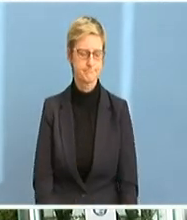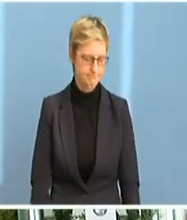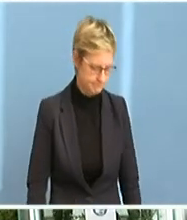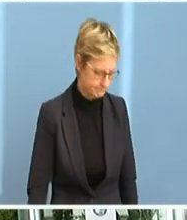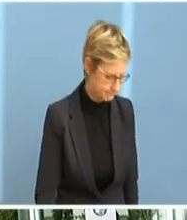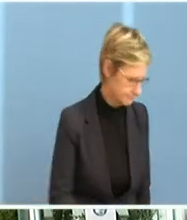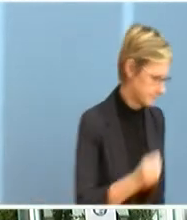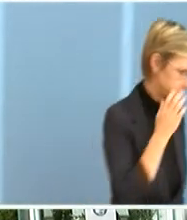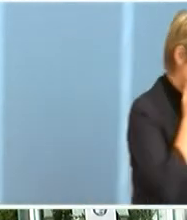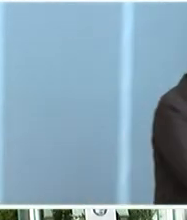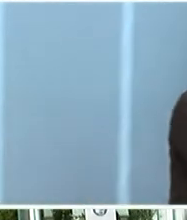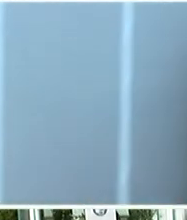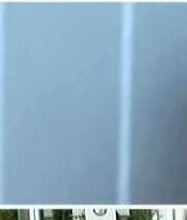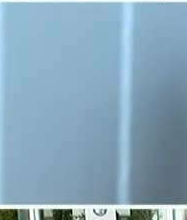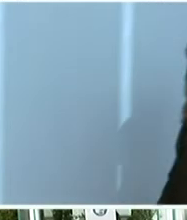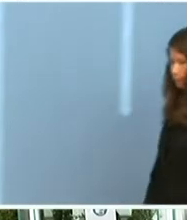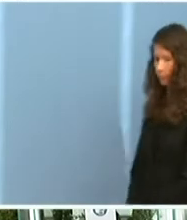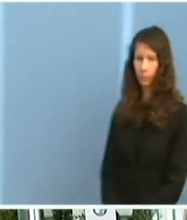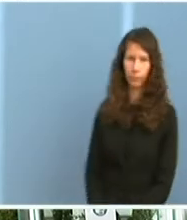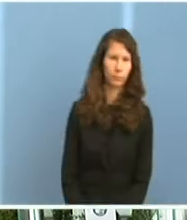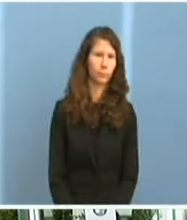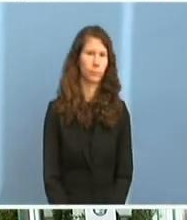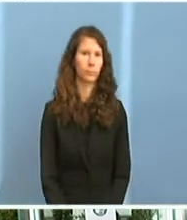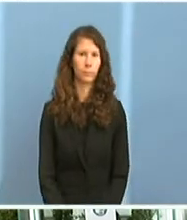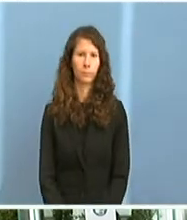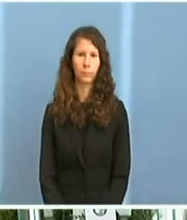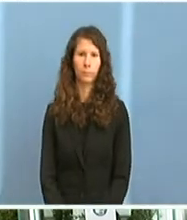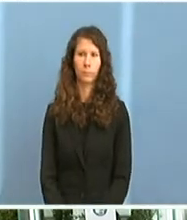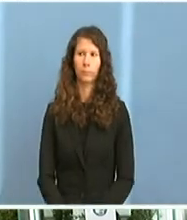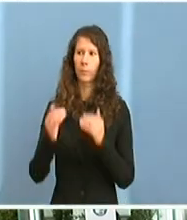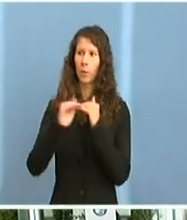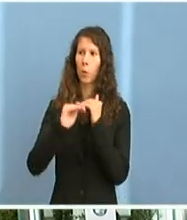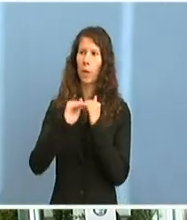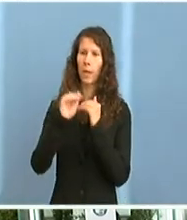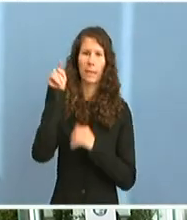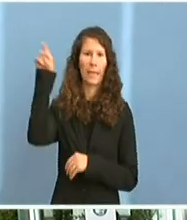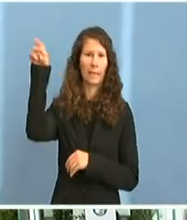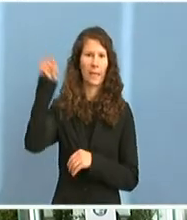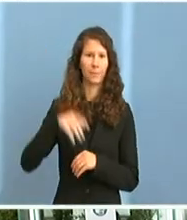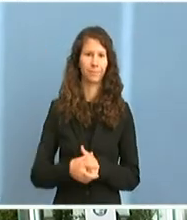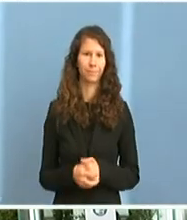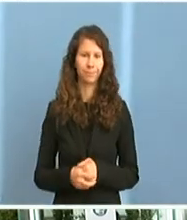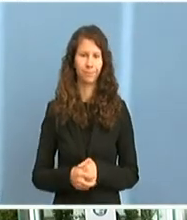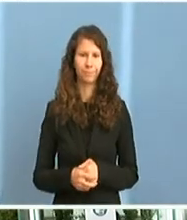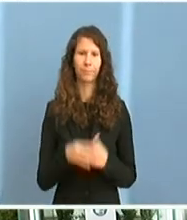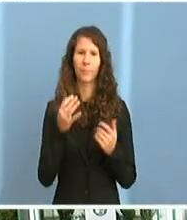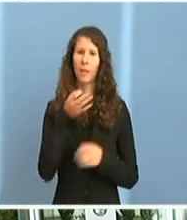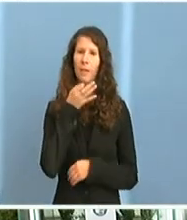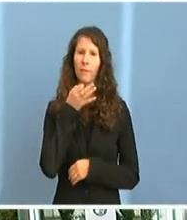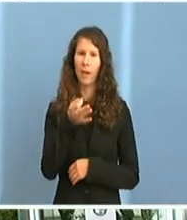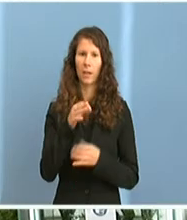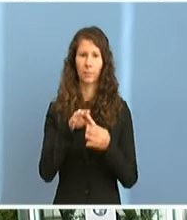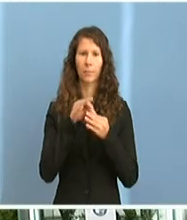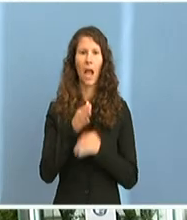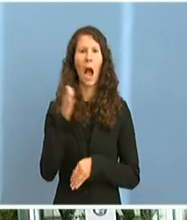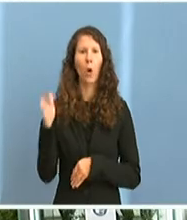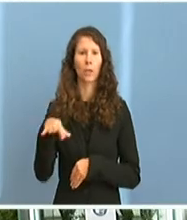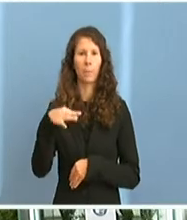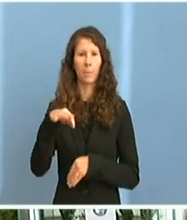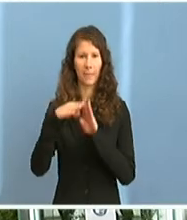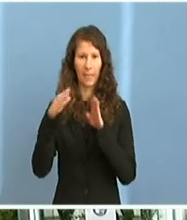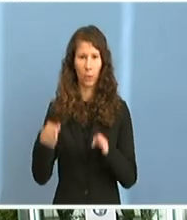Dann bin ich bei dem Kollegen hinten rechts, ja. Eine Frage an das Außenministerium.